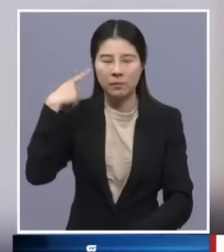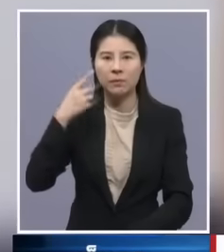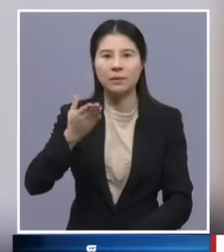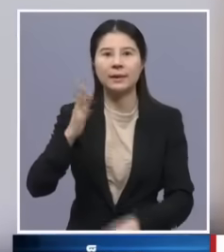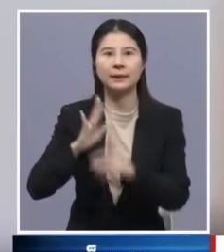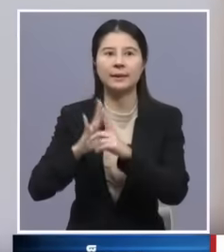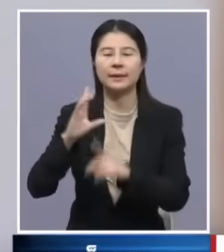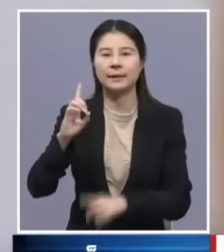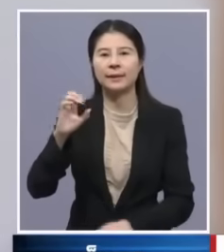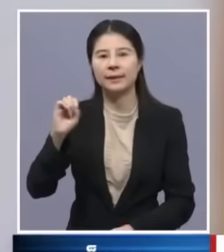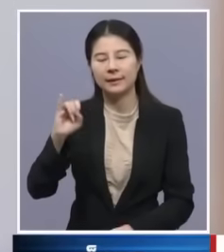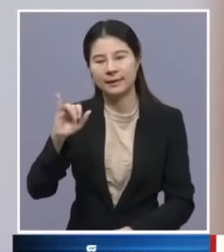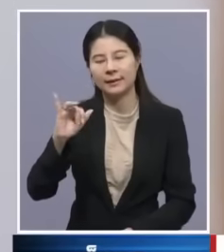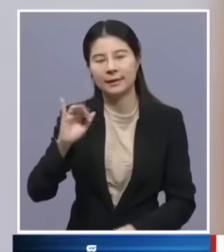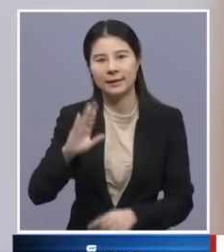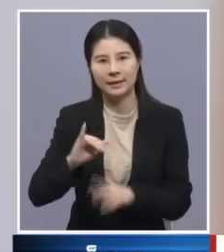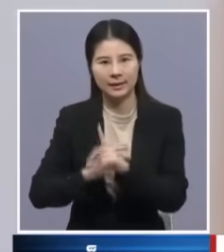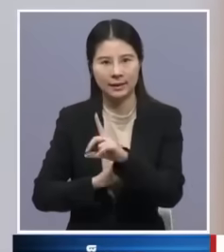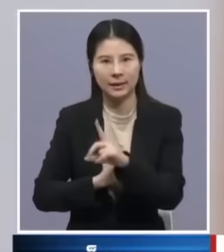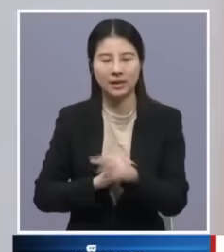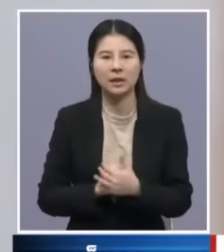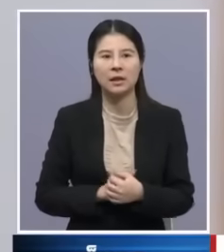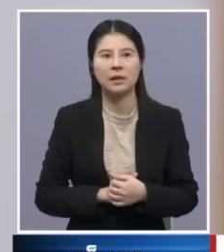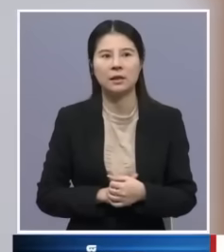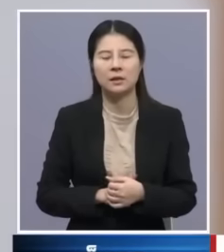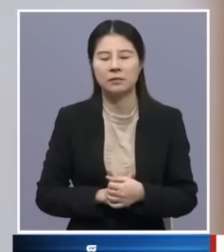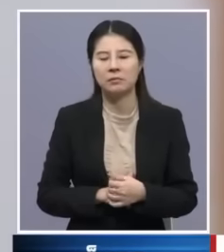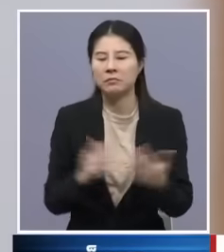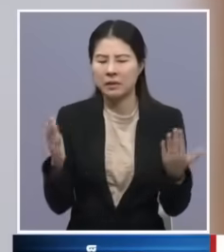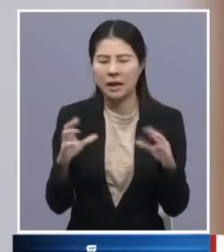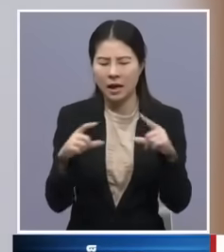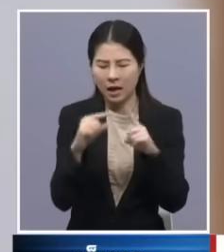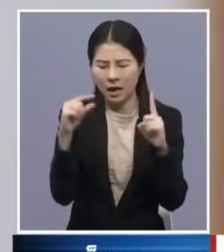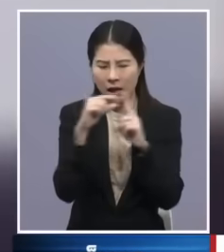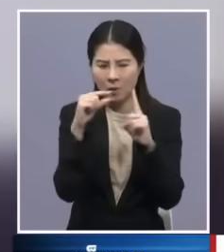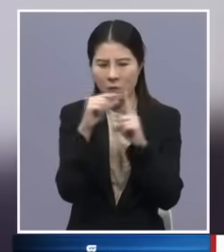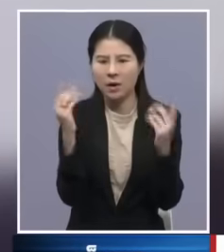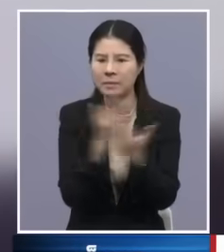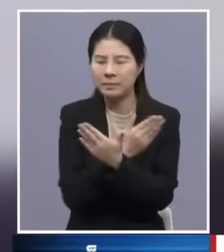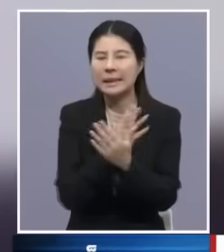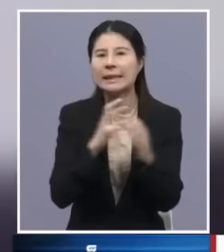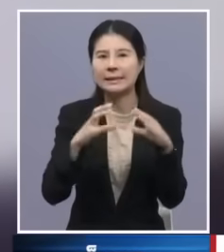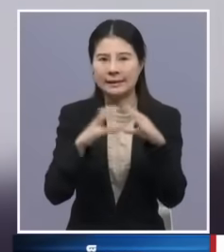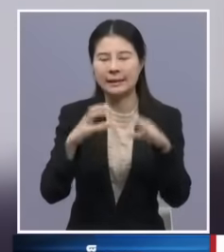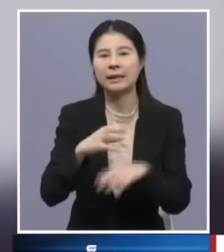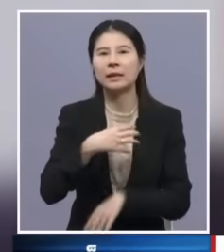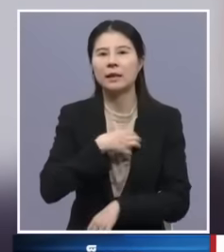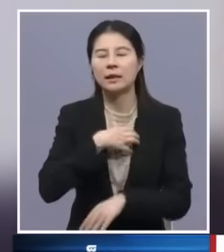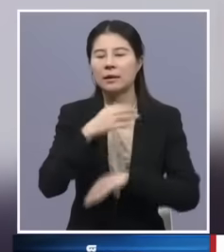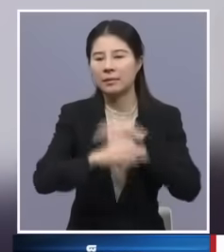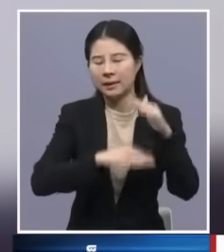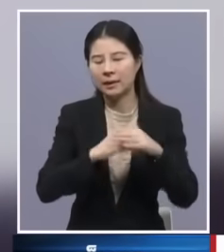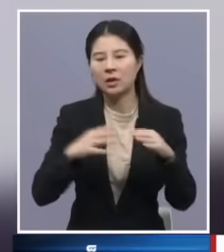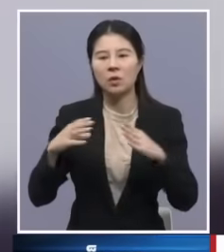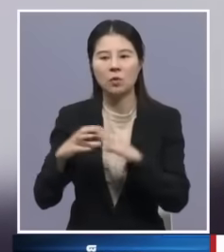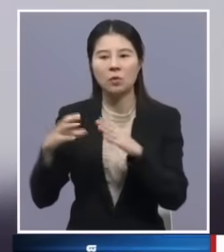คำเดียวเลยเปลี่ยนคือหลายประโยคแล้วมีแต่คำว่าเปลี่ยนต ้ องการให้เกิดความเปลี่ยนแปลงภายในพรรคประชาธิปัตย